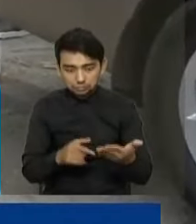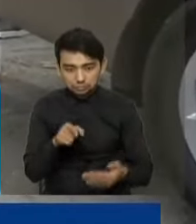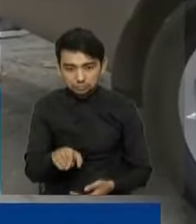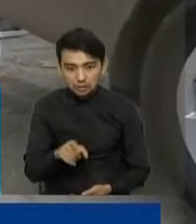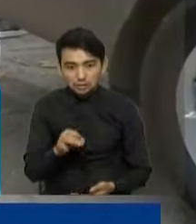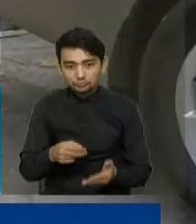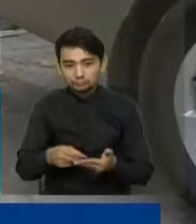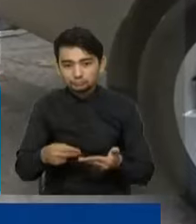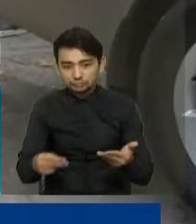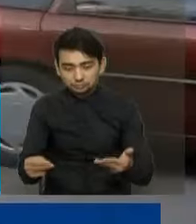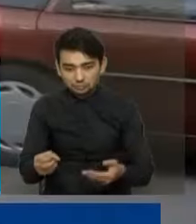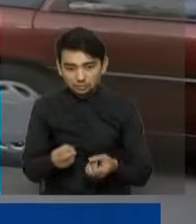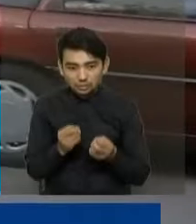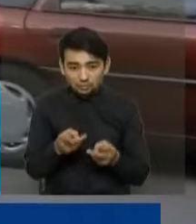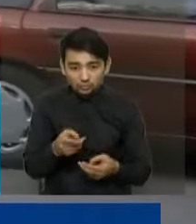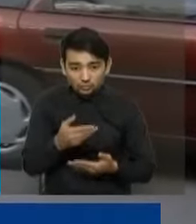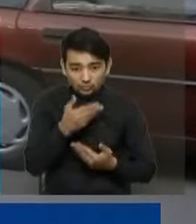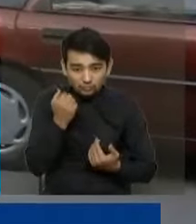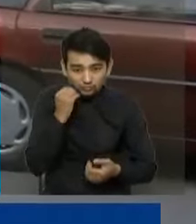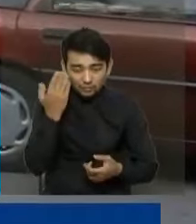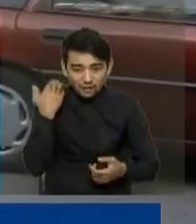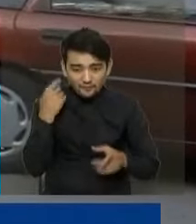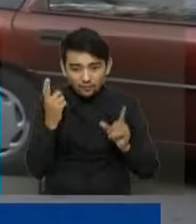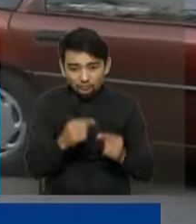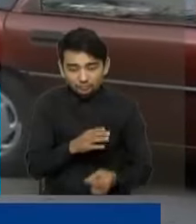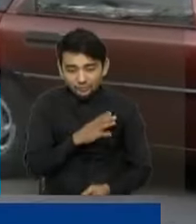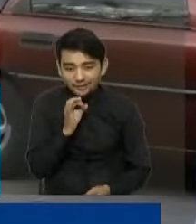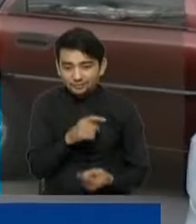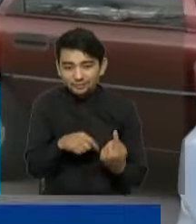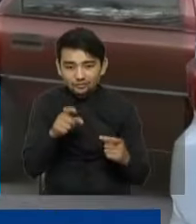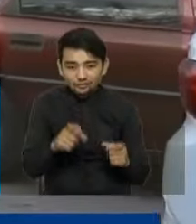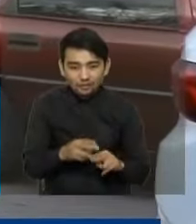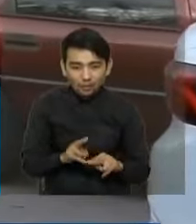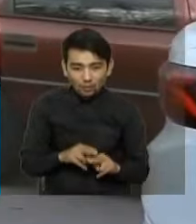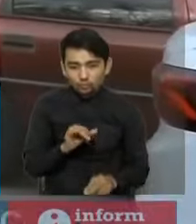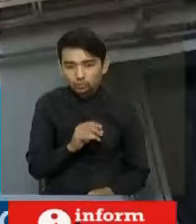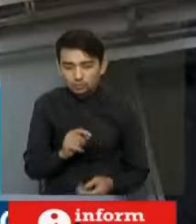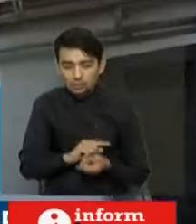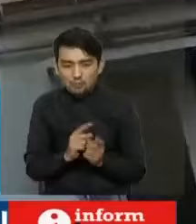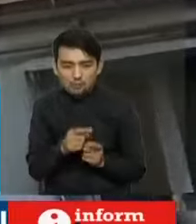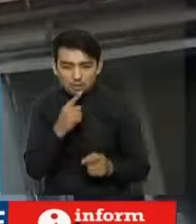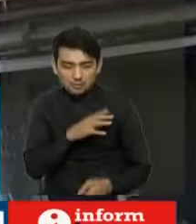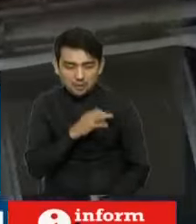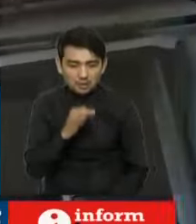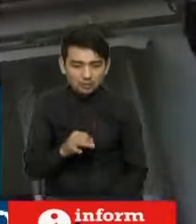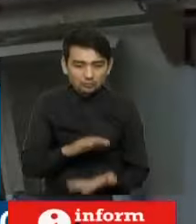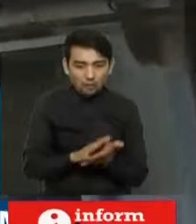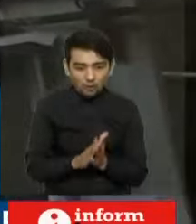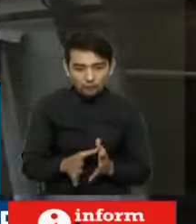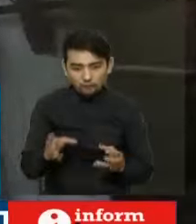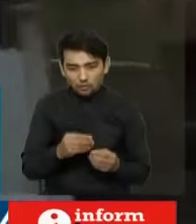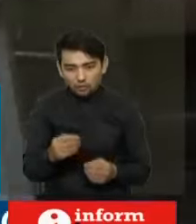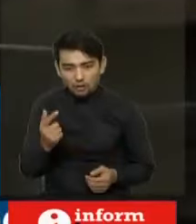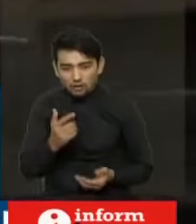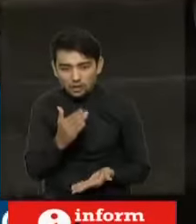и подписывается за нее. Предприниматель, предоставляющий услуги, настаивает на обратном. Он утверждает, что договор легитимен,